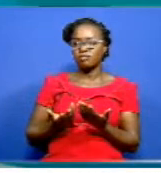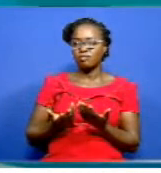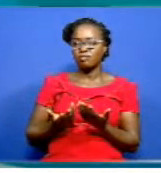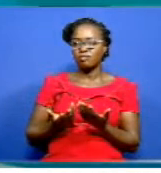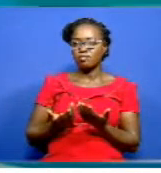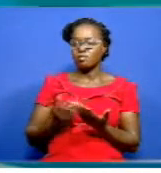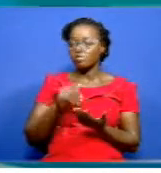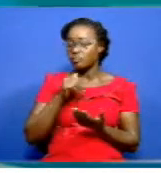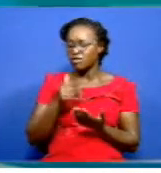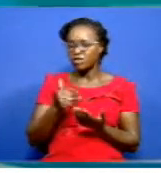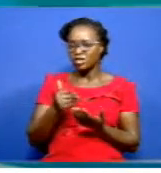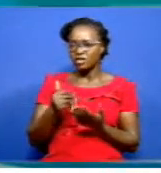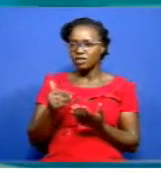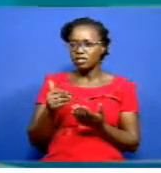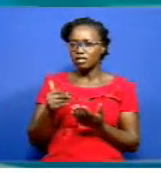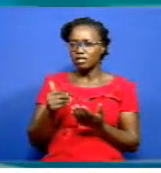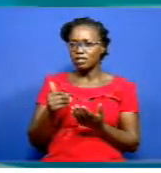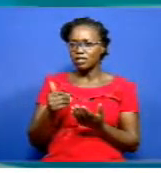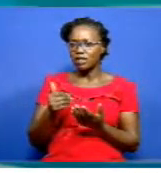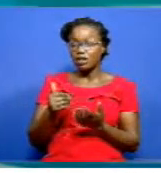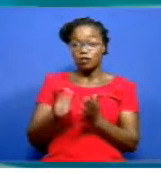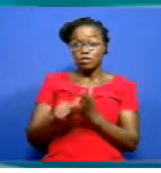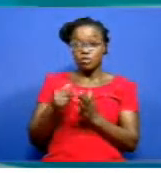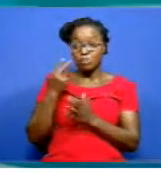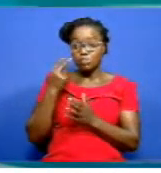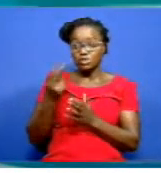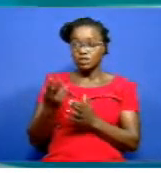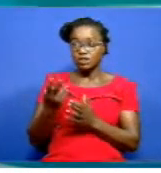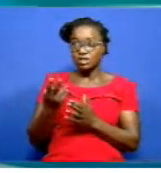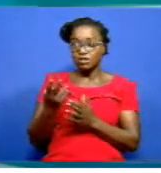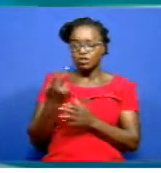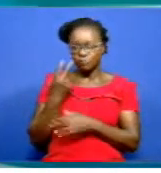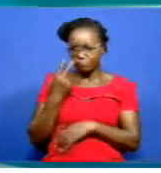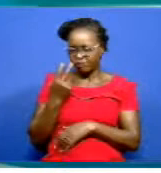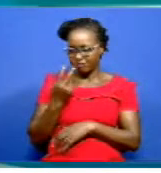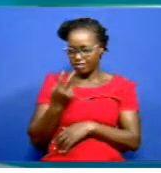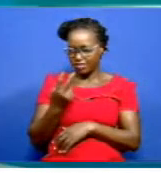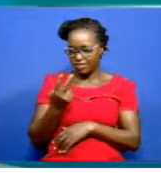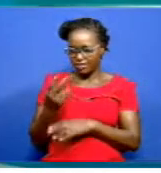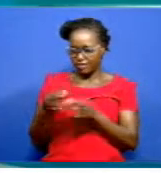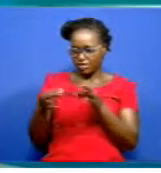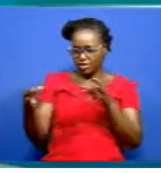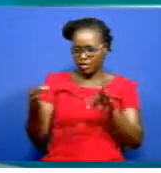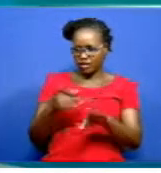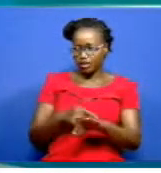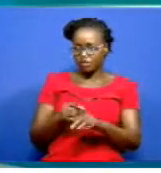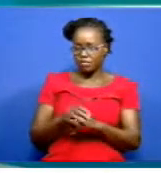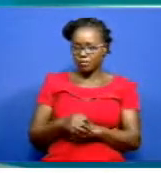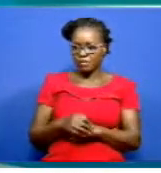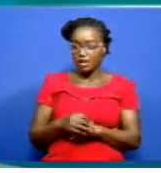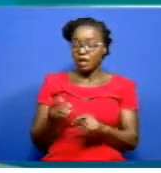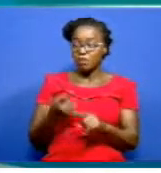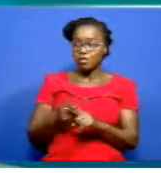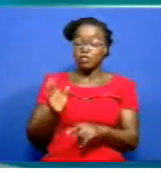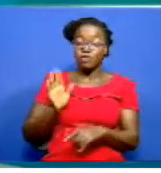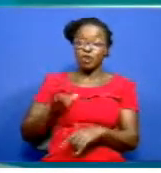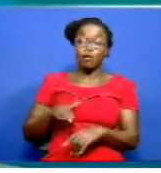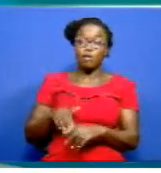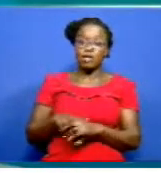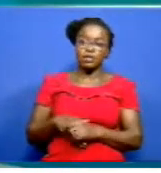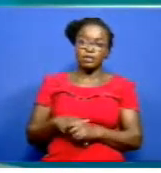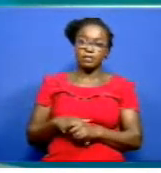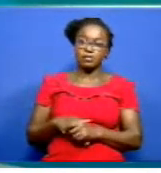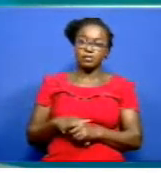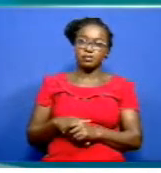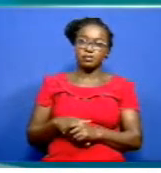shida, kwa ufupi sio shida utaona, ni shida utaobserve kwa muda. But kwa mama